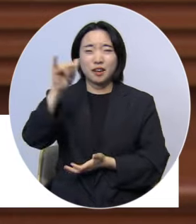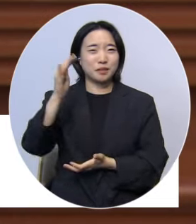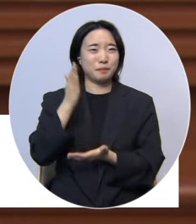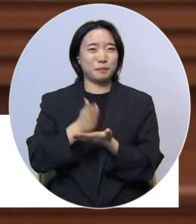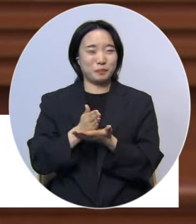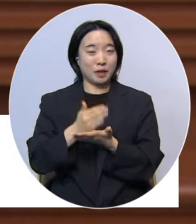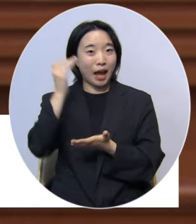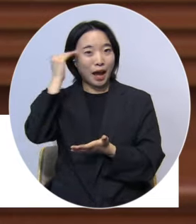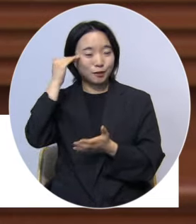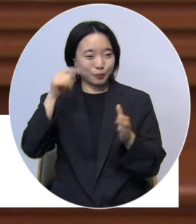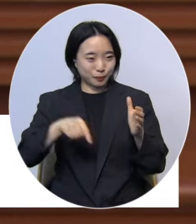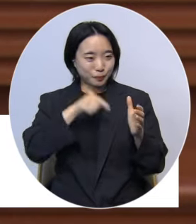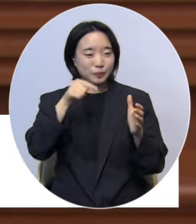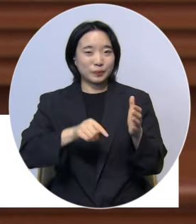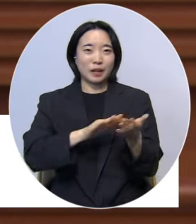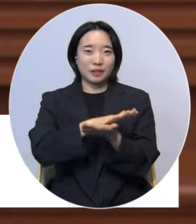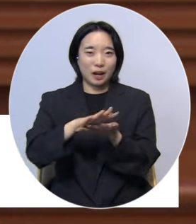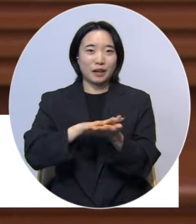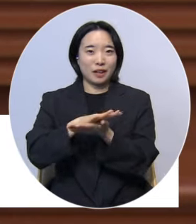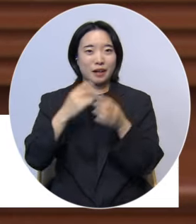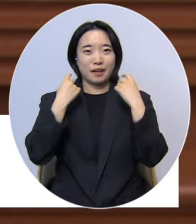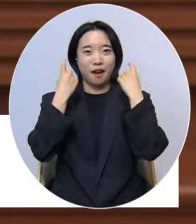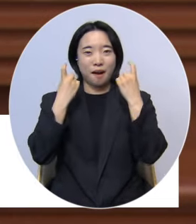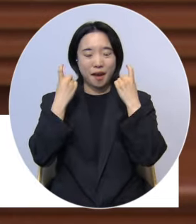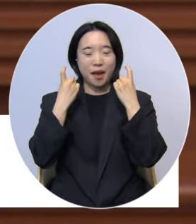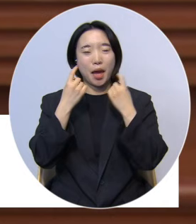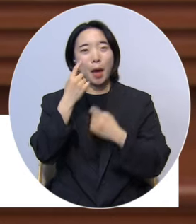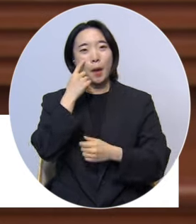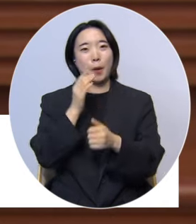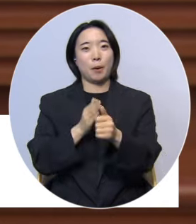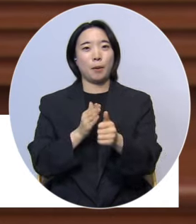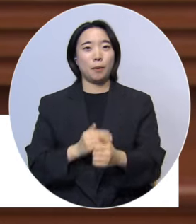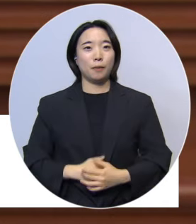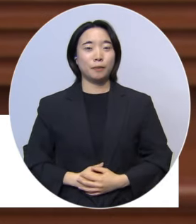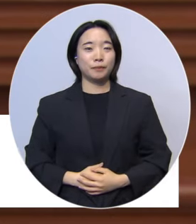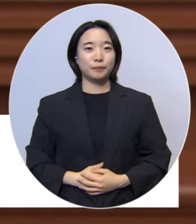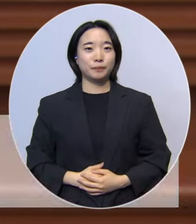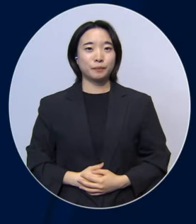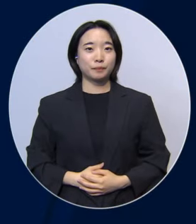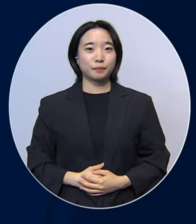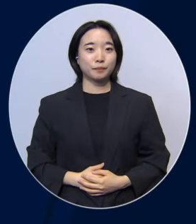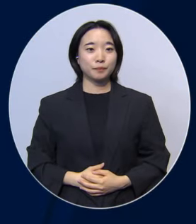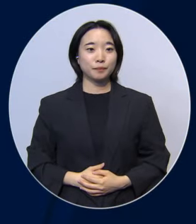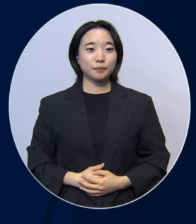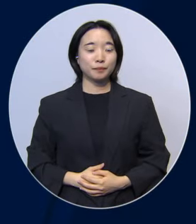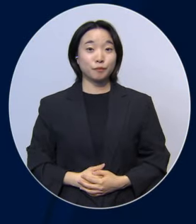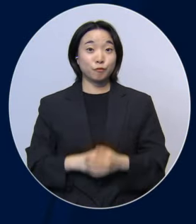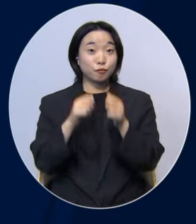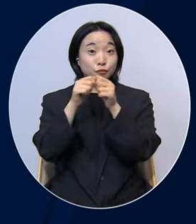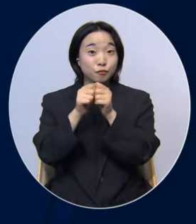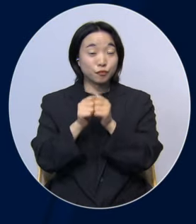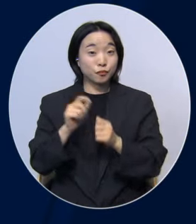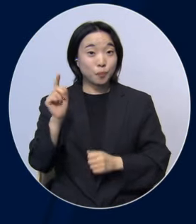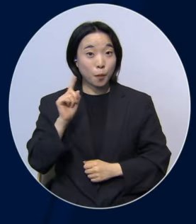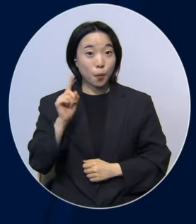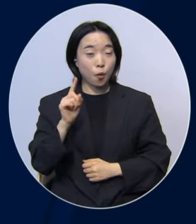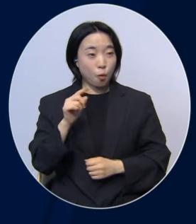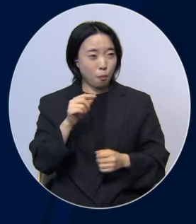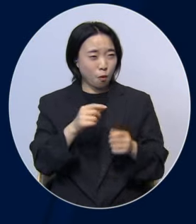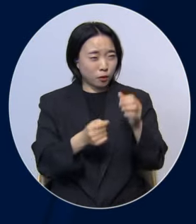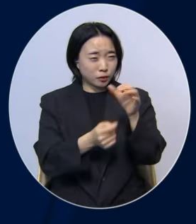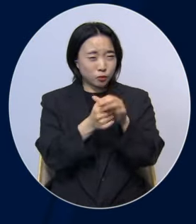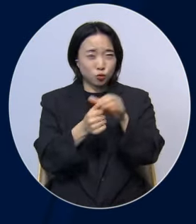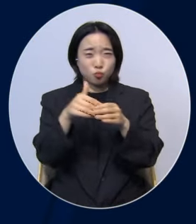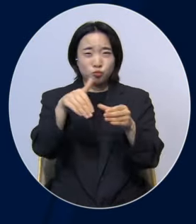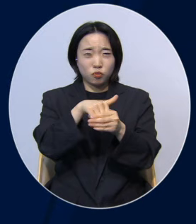대한민국 구석구석 더 많은 어 여행가는 가을이 될 수 있도록 구체적으로 지역 고유 문화를 느낄